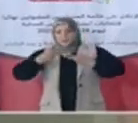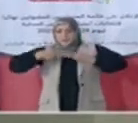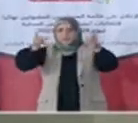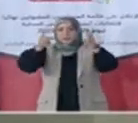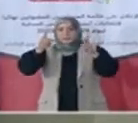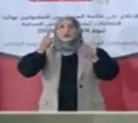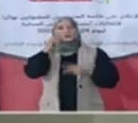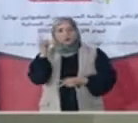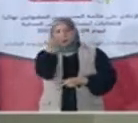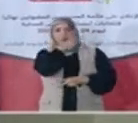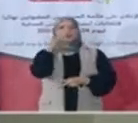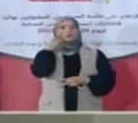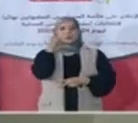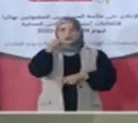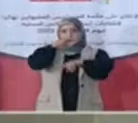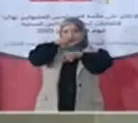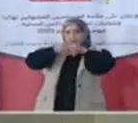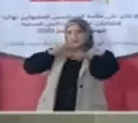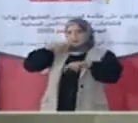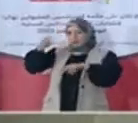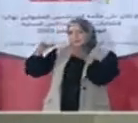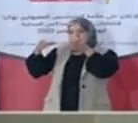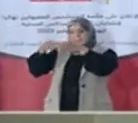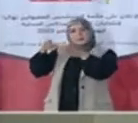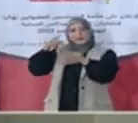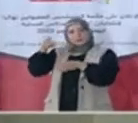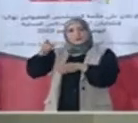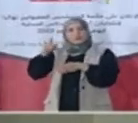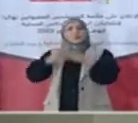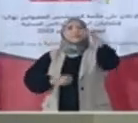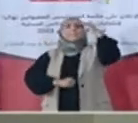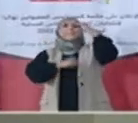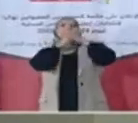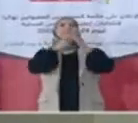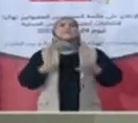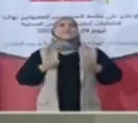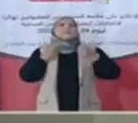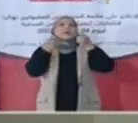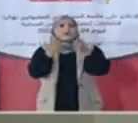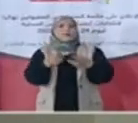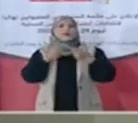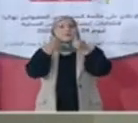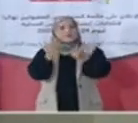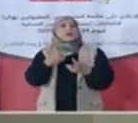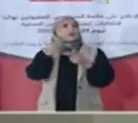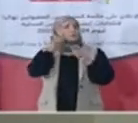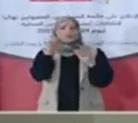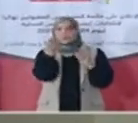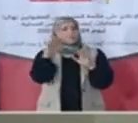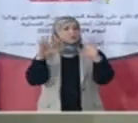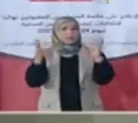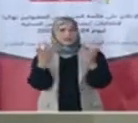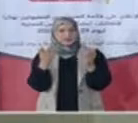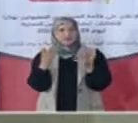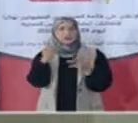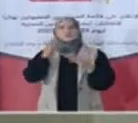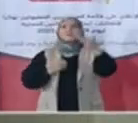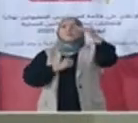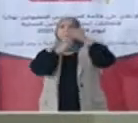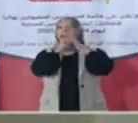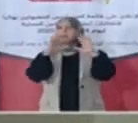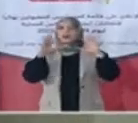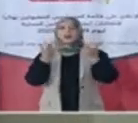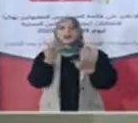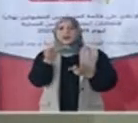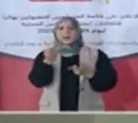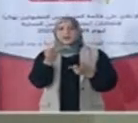المواقع، مش يلقى العمادة نتاعو الدائرة الانتخابية نتاعو، مش يلقى سقف الإنفاق نتاعو، باش يعرف قداش عنده الحق يصرف، إلى أي مدى ينجم يصرف.